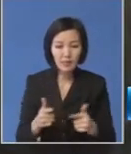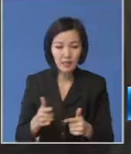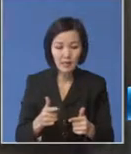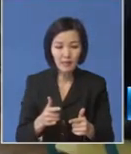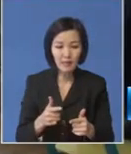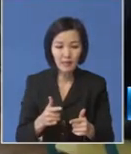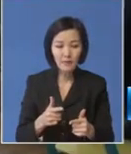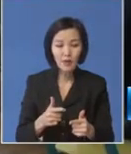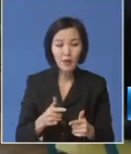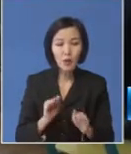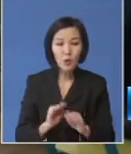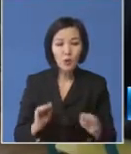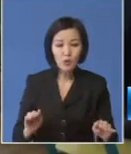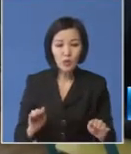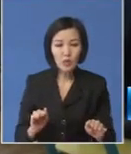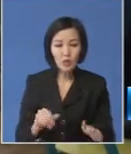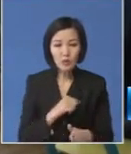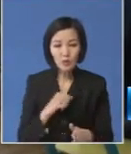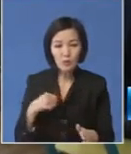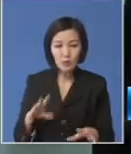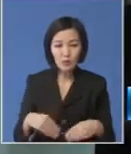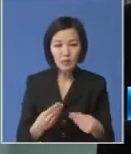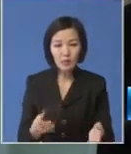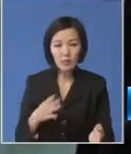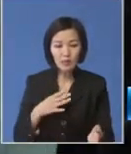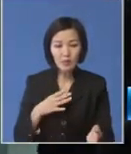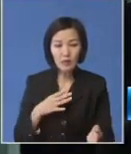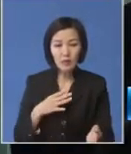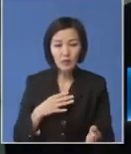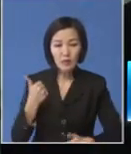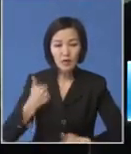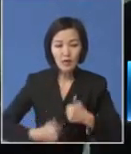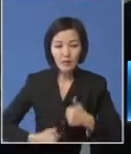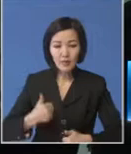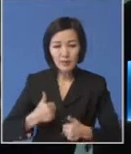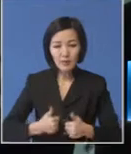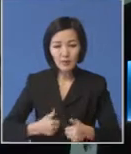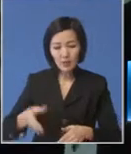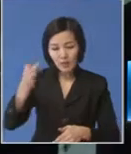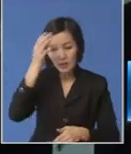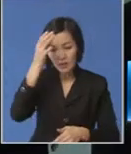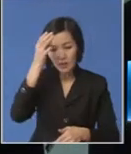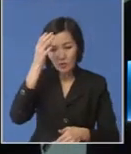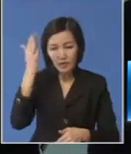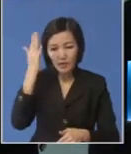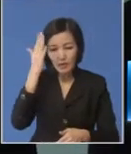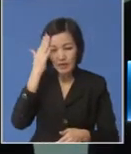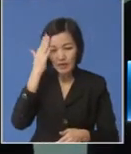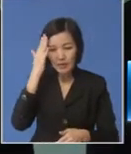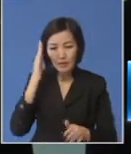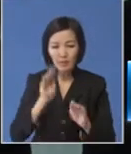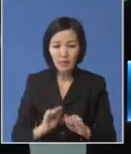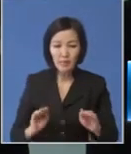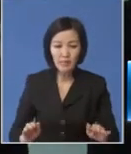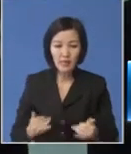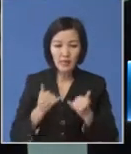оқушылардың көзінше таратылып берілді. Бұл олимпиада интеллектуалды, дарынды балаларға арналған, және де әр тапсырмалар